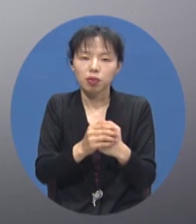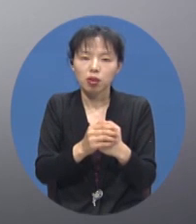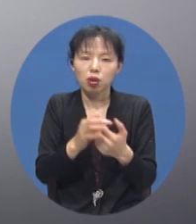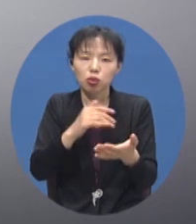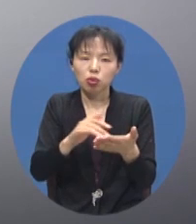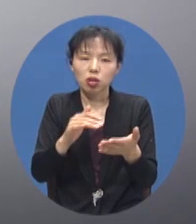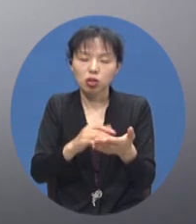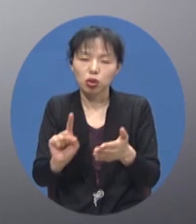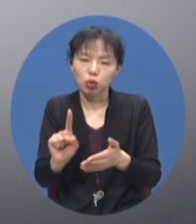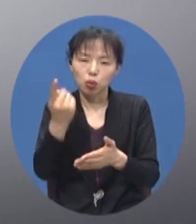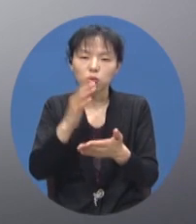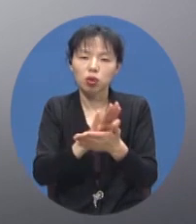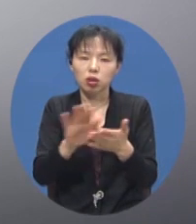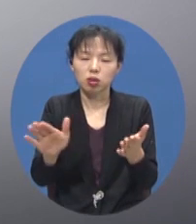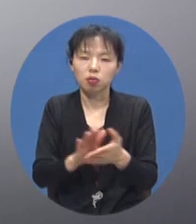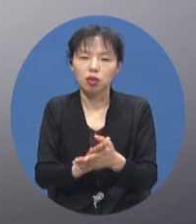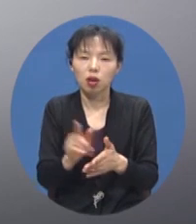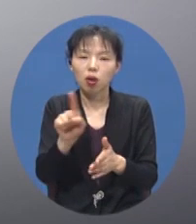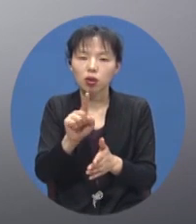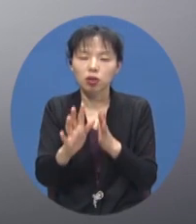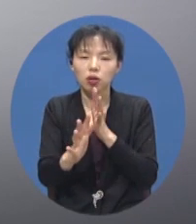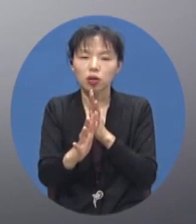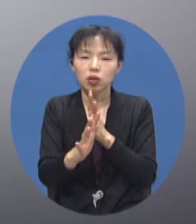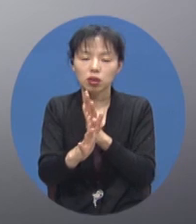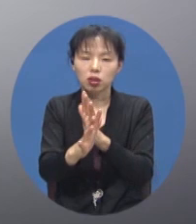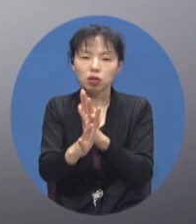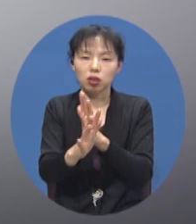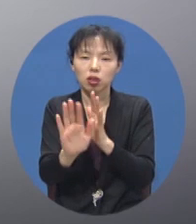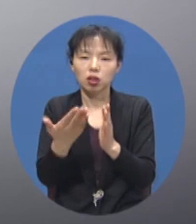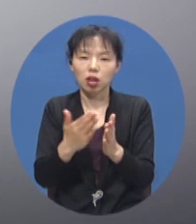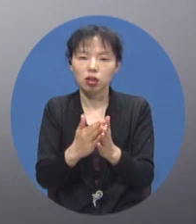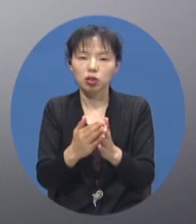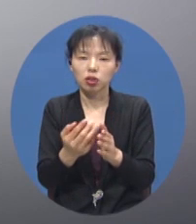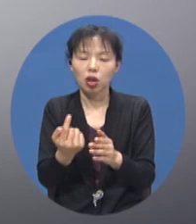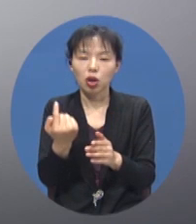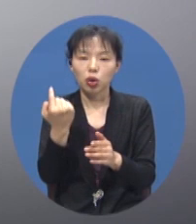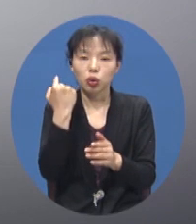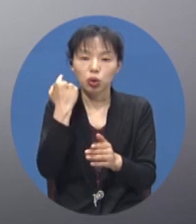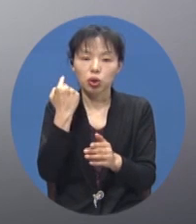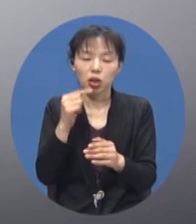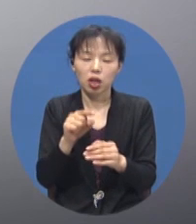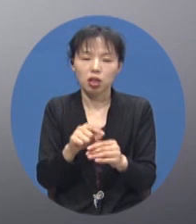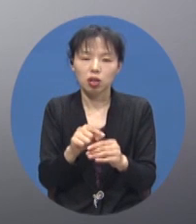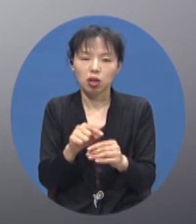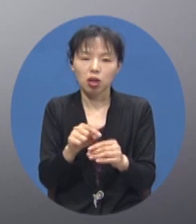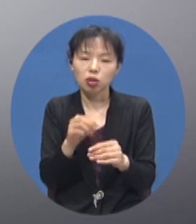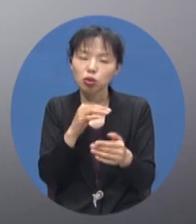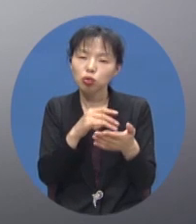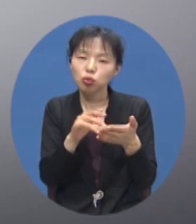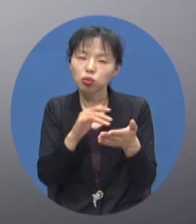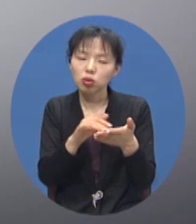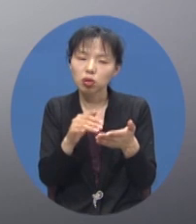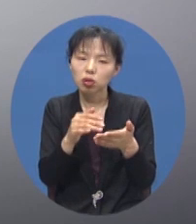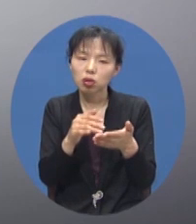숫자들은 어떤 질서에 의해서 조합이 되어 있습니다. 뒤에 들어갈 숫자를 맞춰보세요.